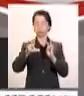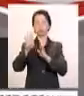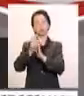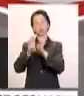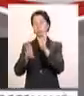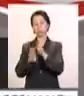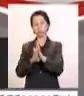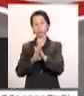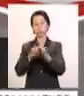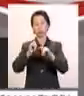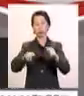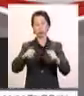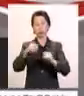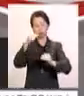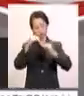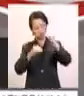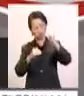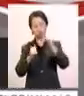RM70.3 bilion, defisit